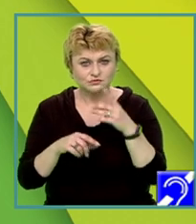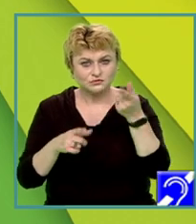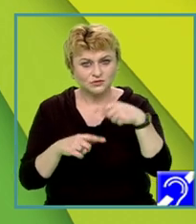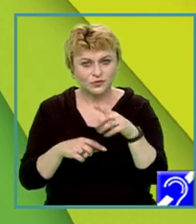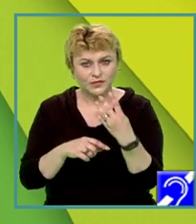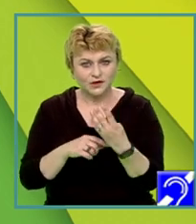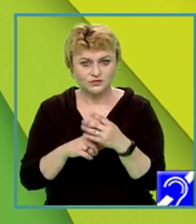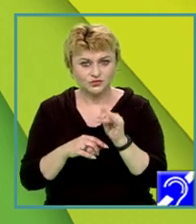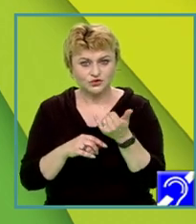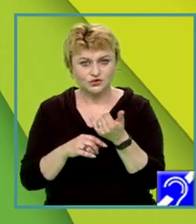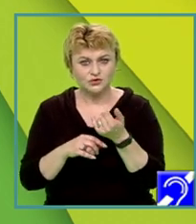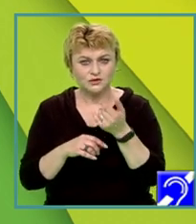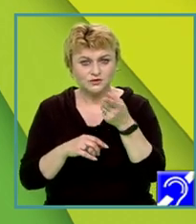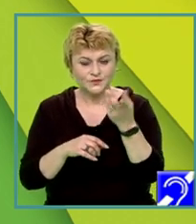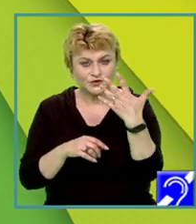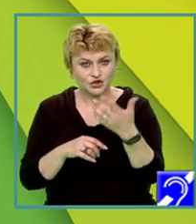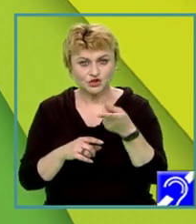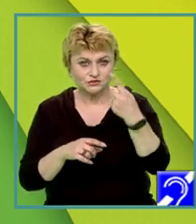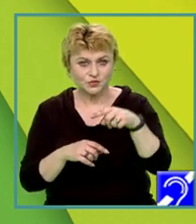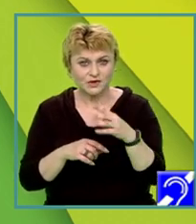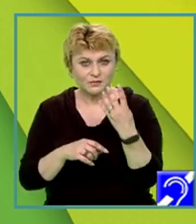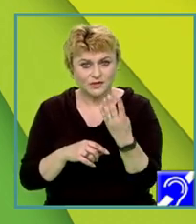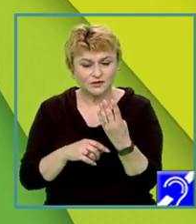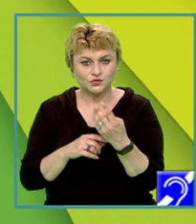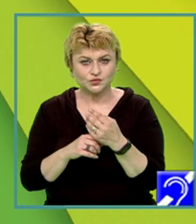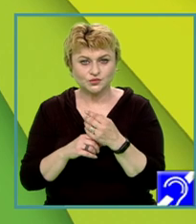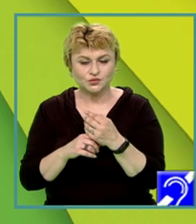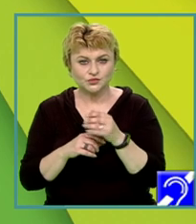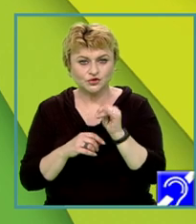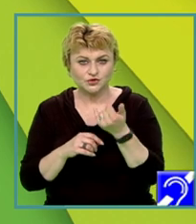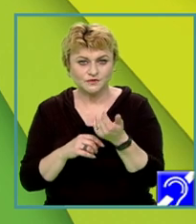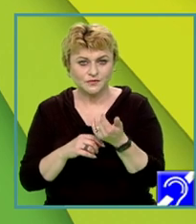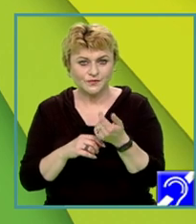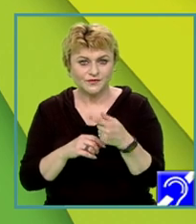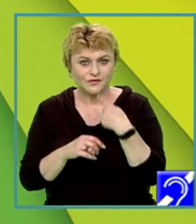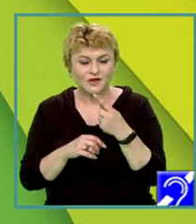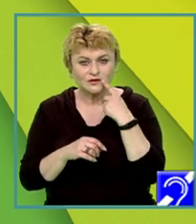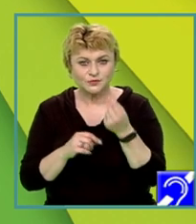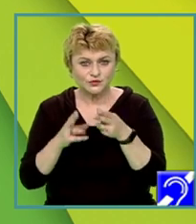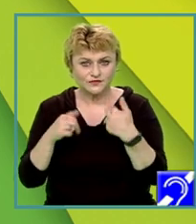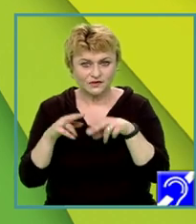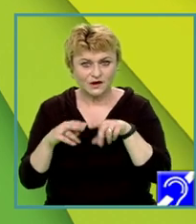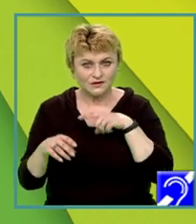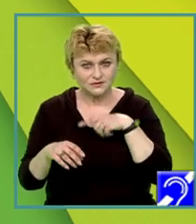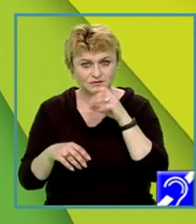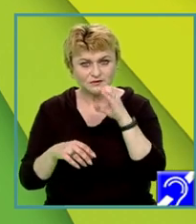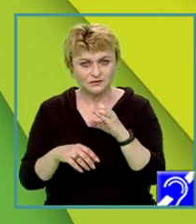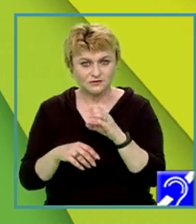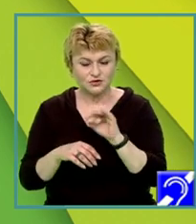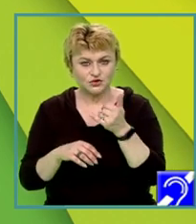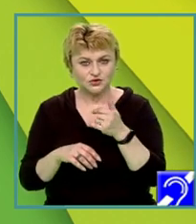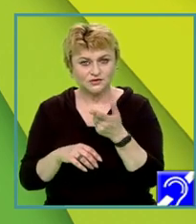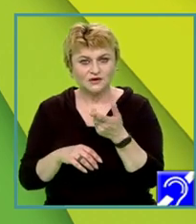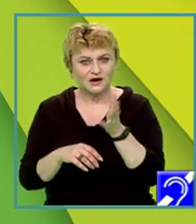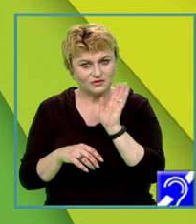ne de 5 supra 4 Răspunsul final Corect este ce iată că o capcană